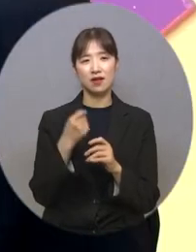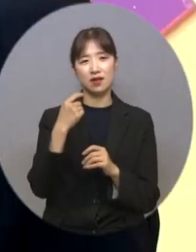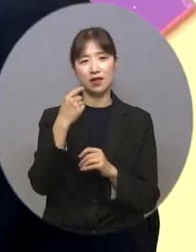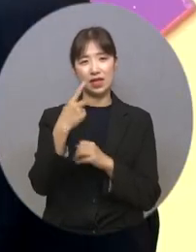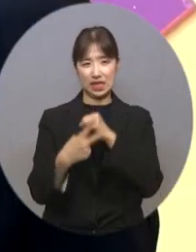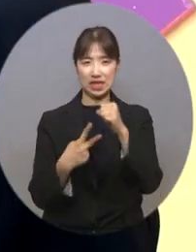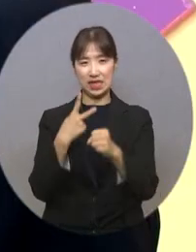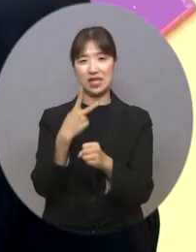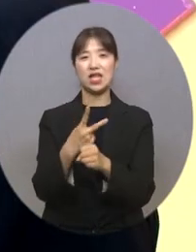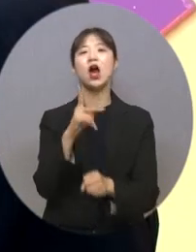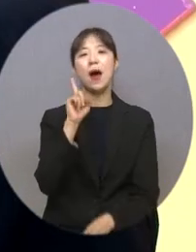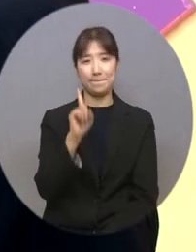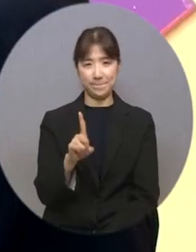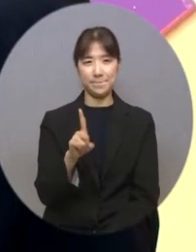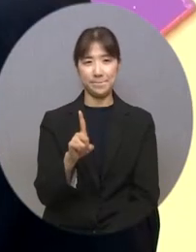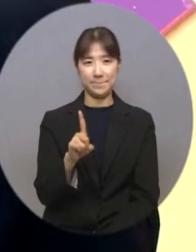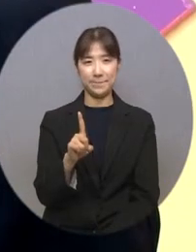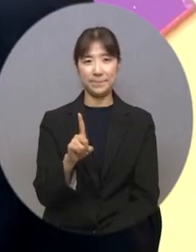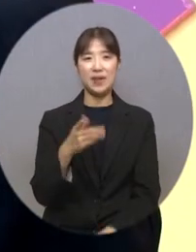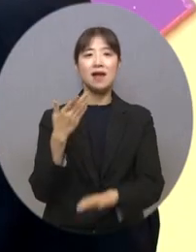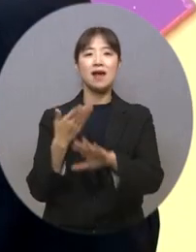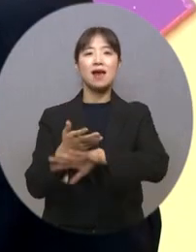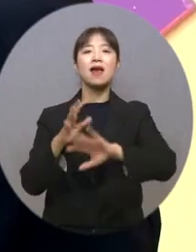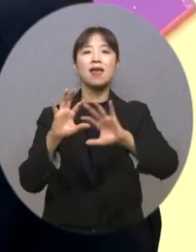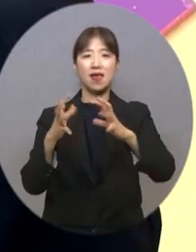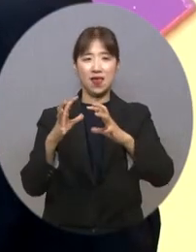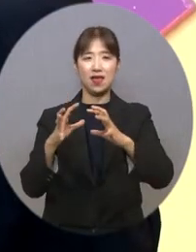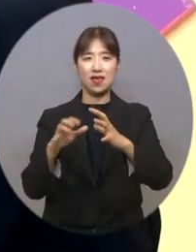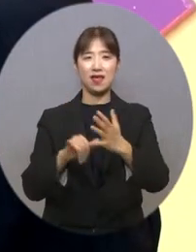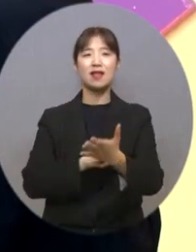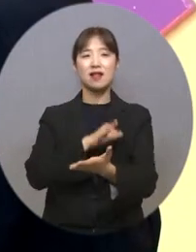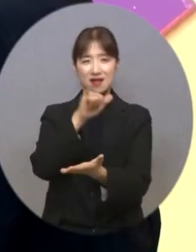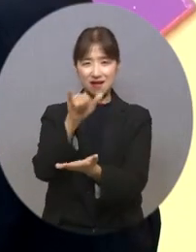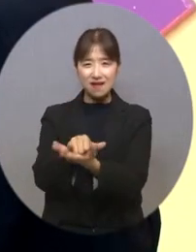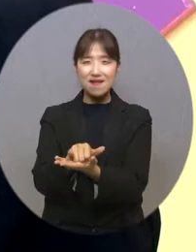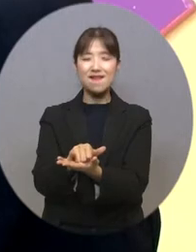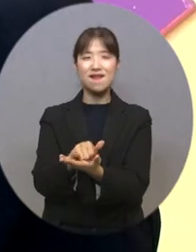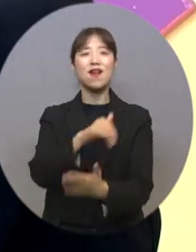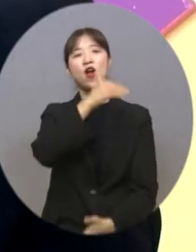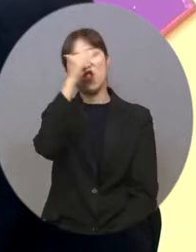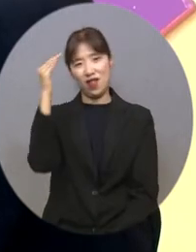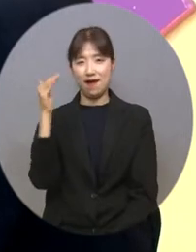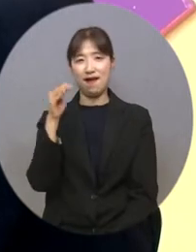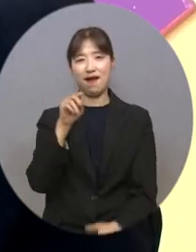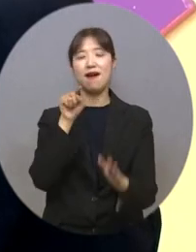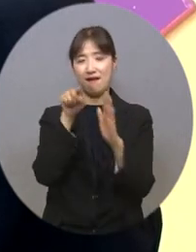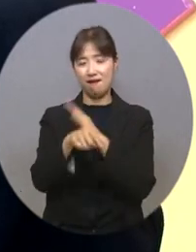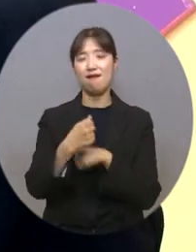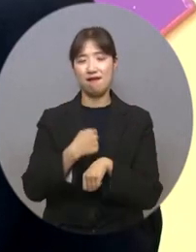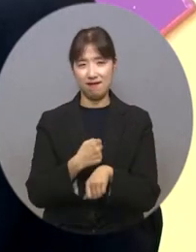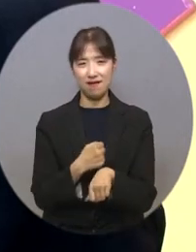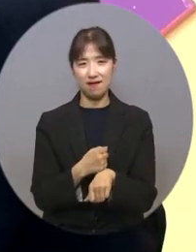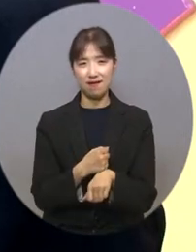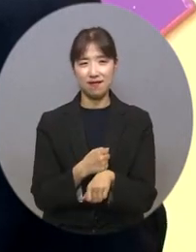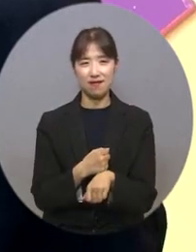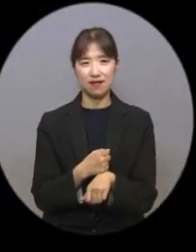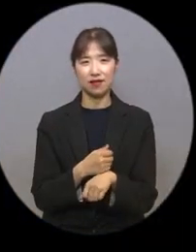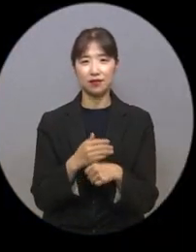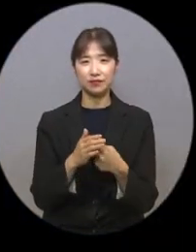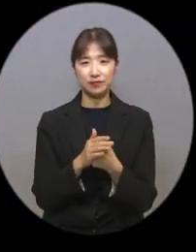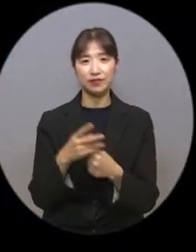이제 2년에 한 번씩 저희가 이제 해외 선진지 이렇게 견학을 이렇게 하고 있습니다. 오.